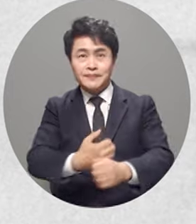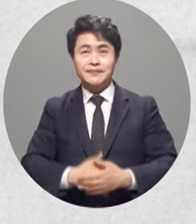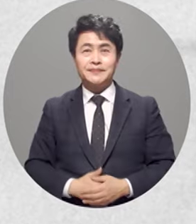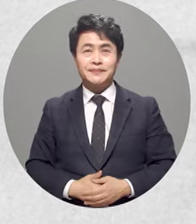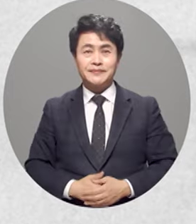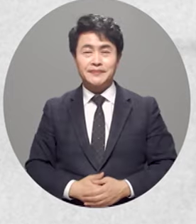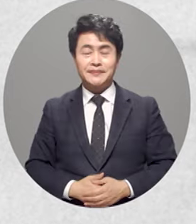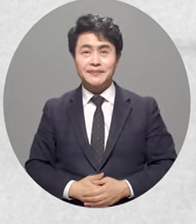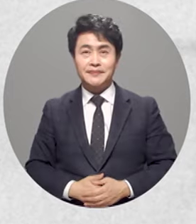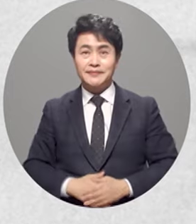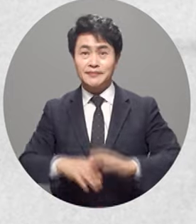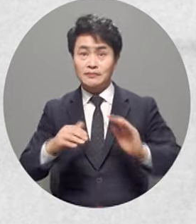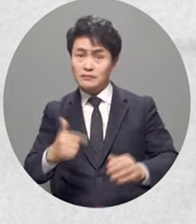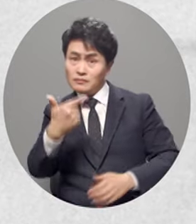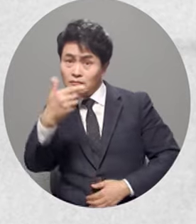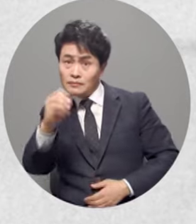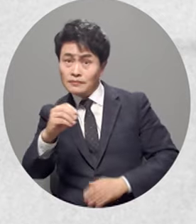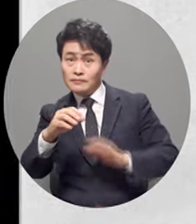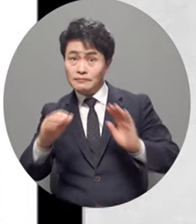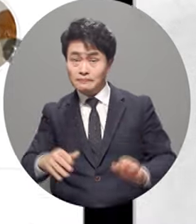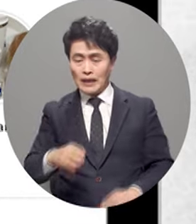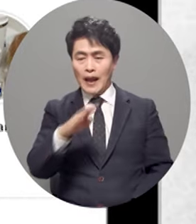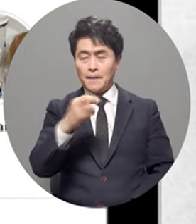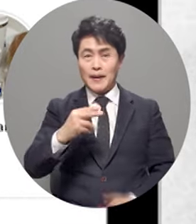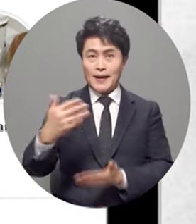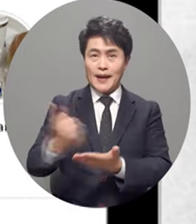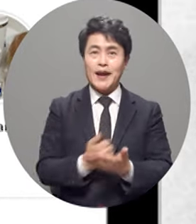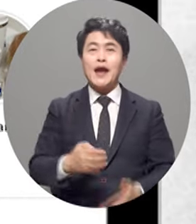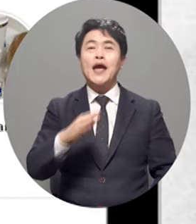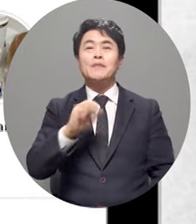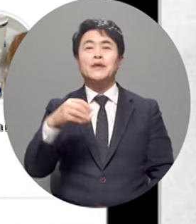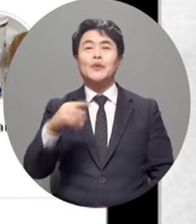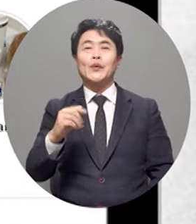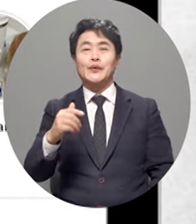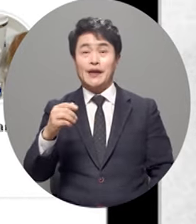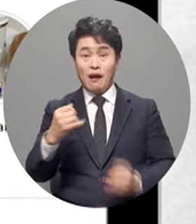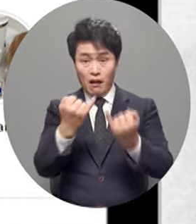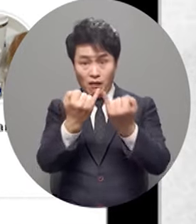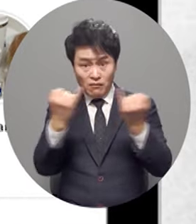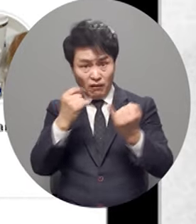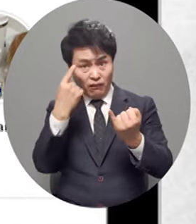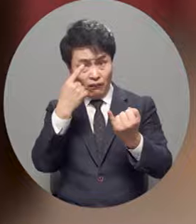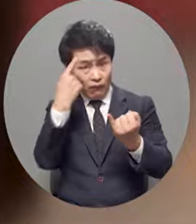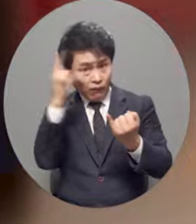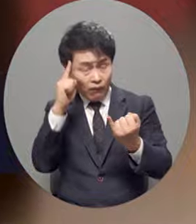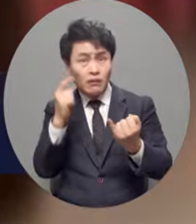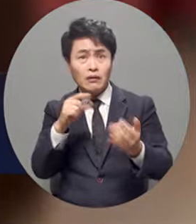살펴봤습니다 6만 명 가까운 팔로워를 보유한 빅토리아라는 이름의 러시아 여성 SNS